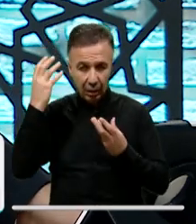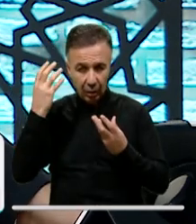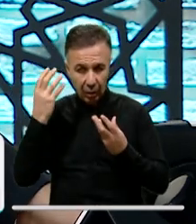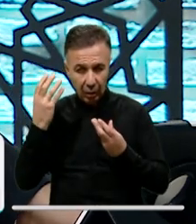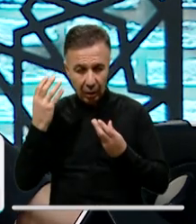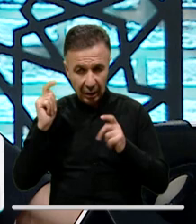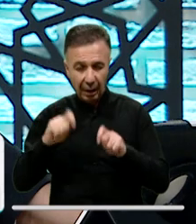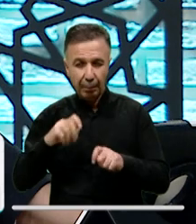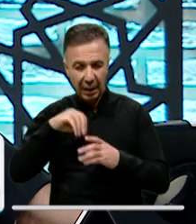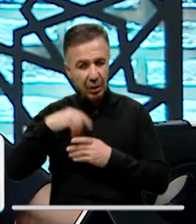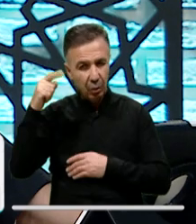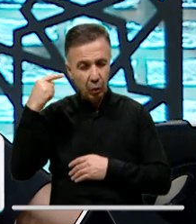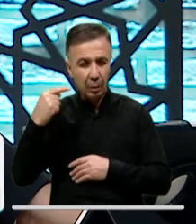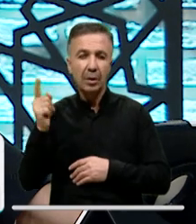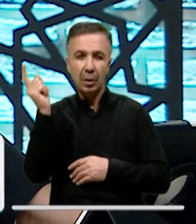Dolayısıyla